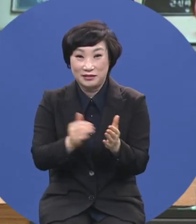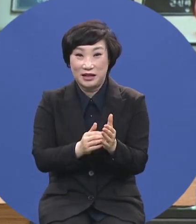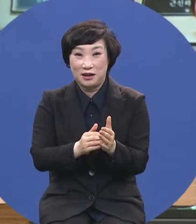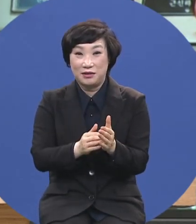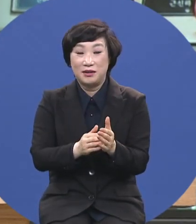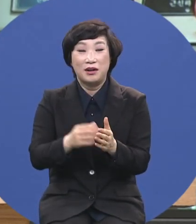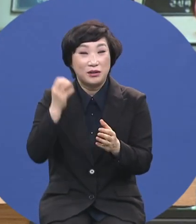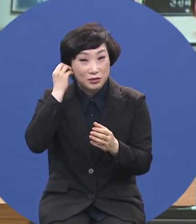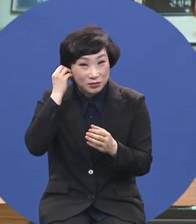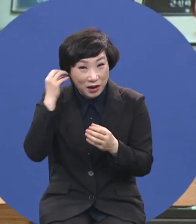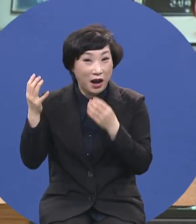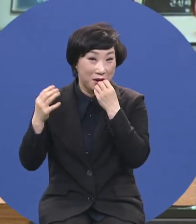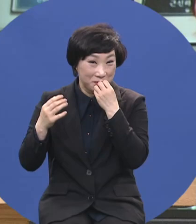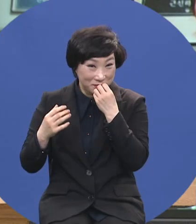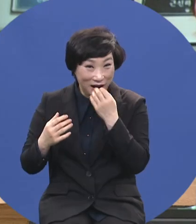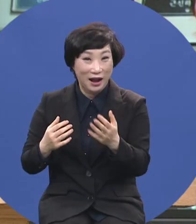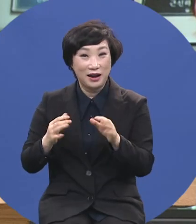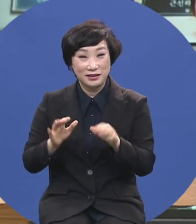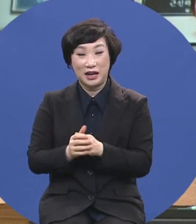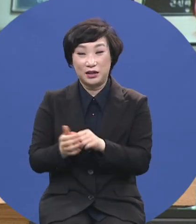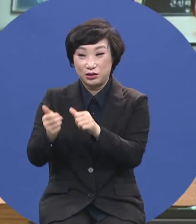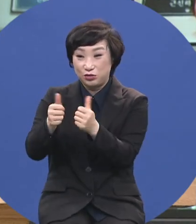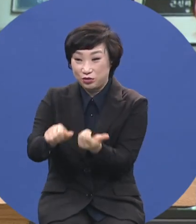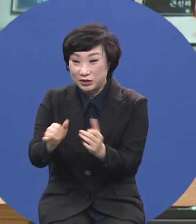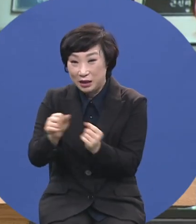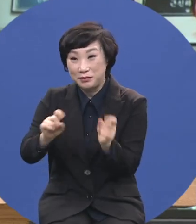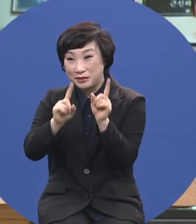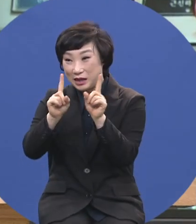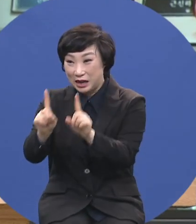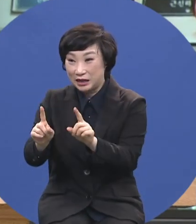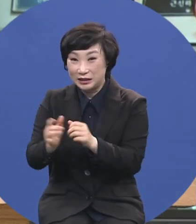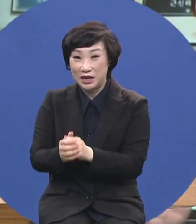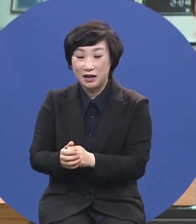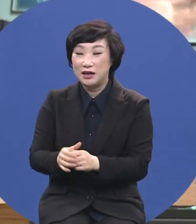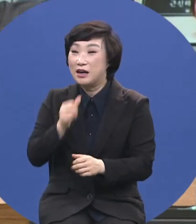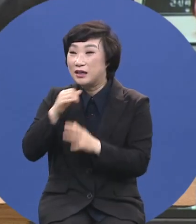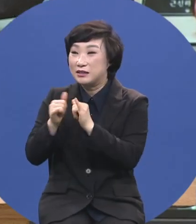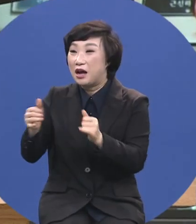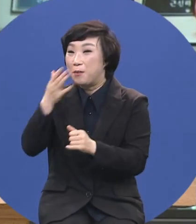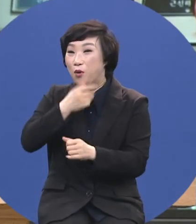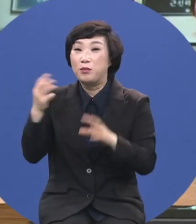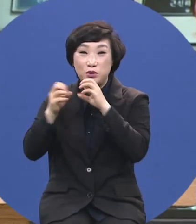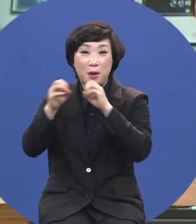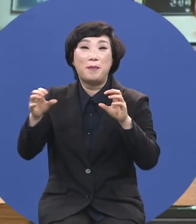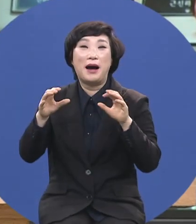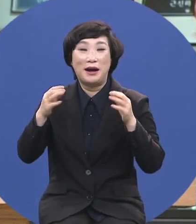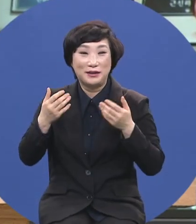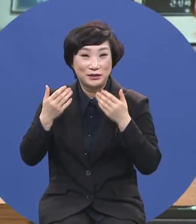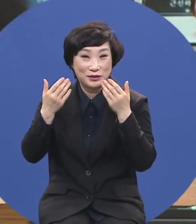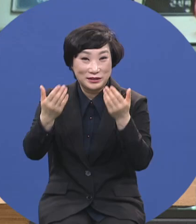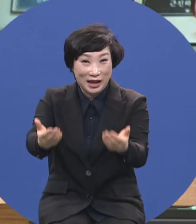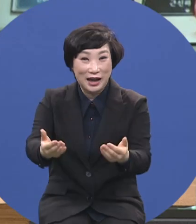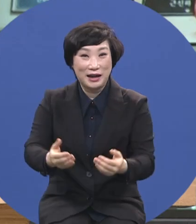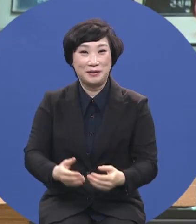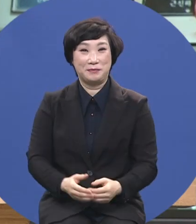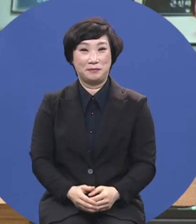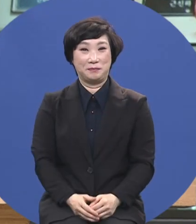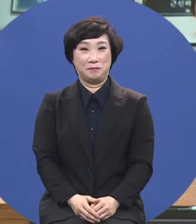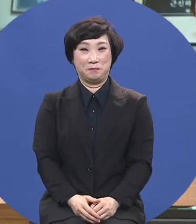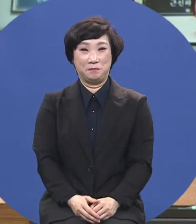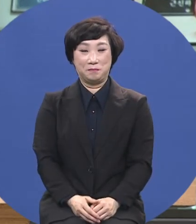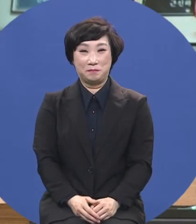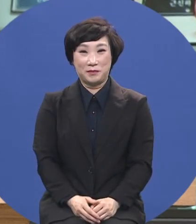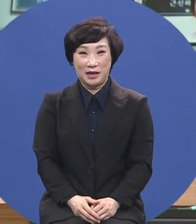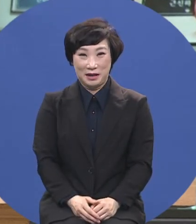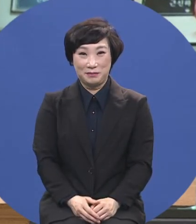받으며 귀머거리가 들으며 죽은 자가 살아나며 가난한 자에게 복음이 전파된다